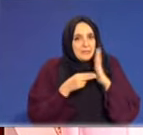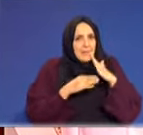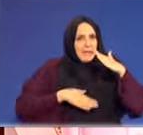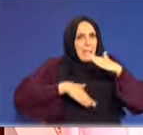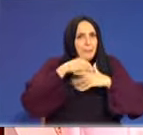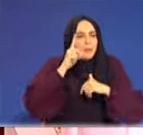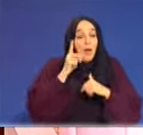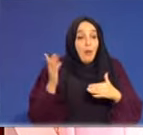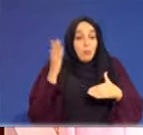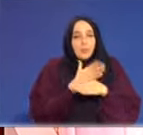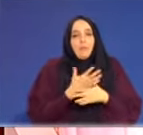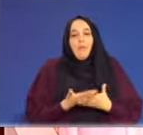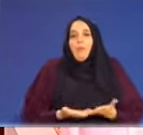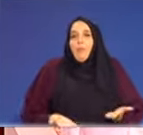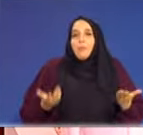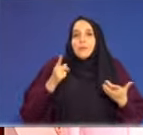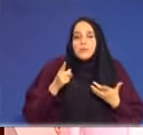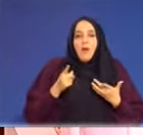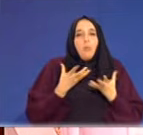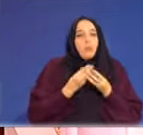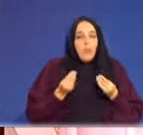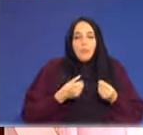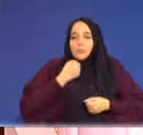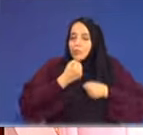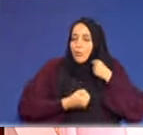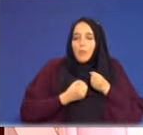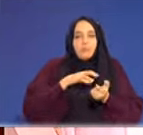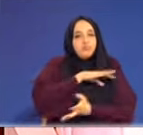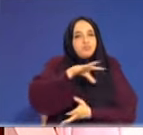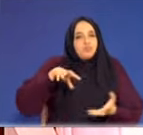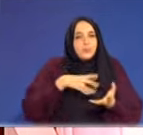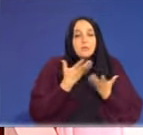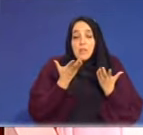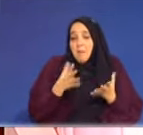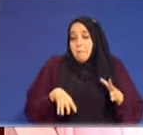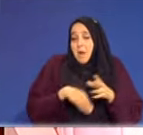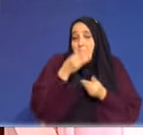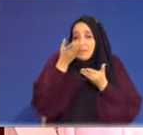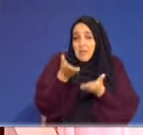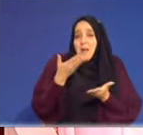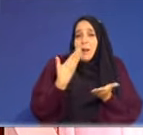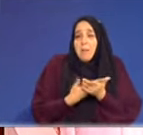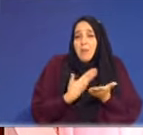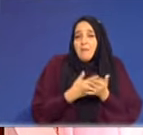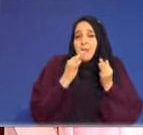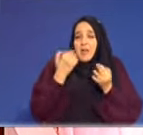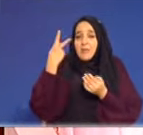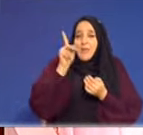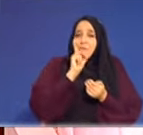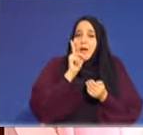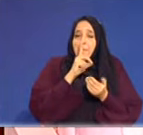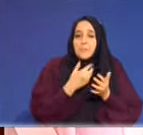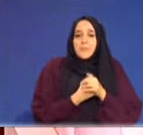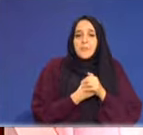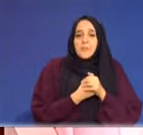على حقوق الناس، حقوق هنا الناس. نعم. تكون هناك مظالم ومشكلات. وهذه منها. هذه منها. ثم أنه في هذا